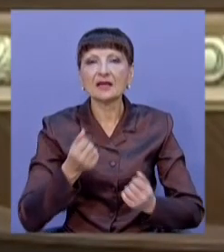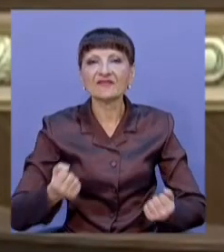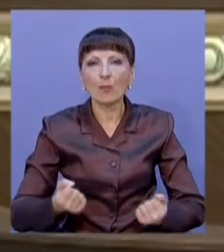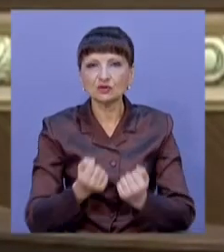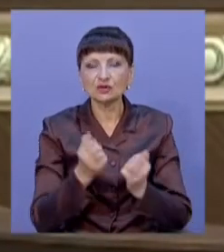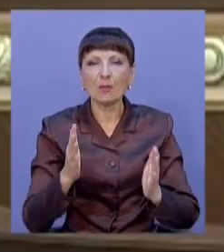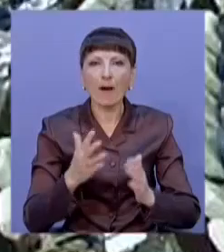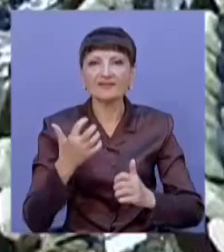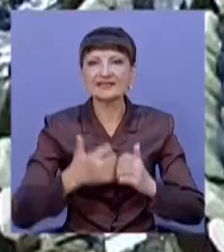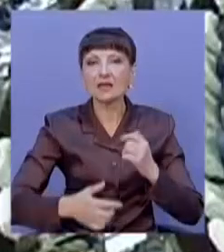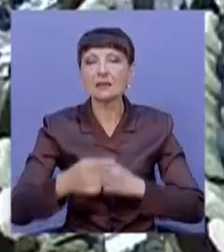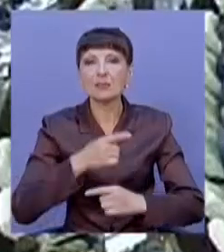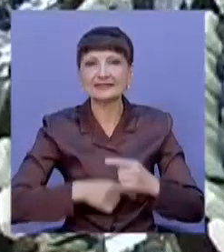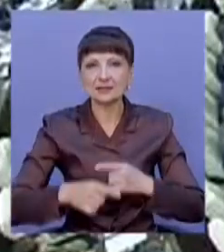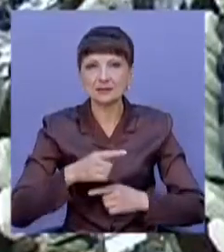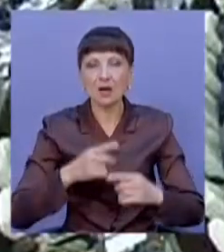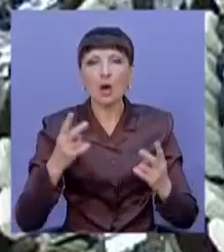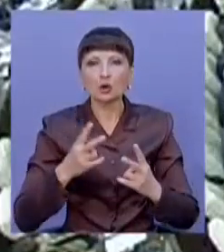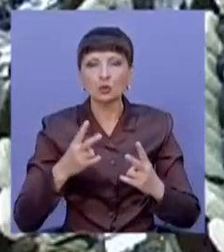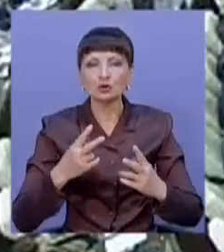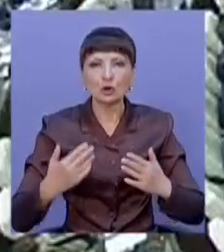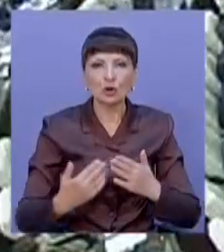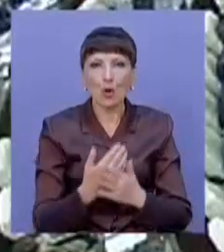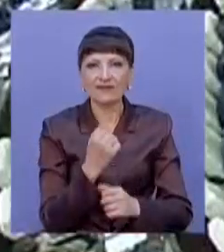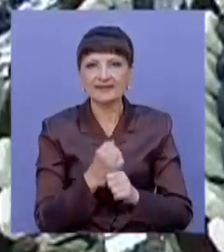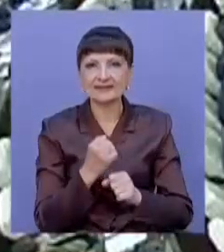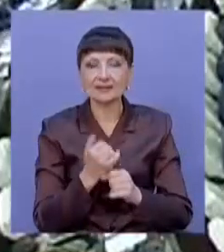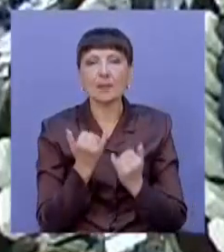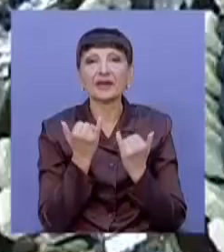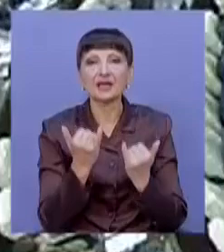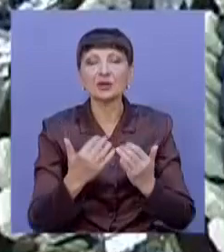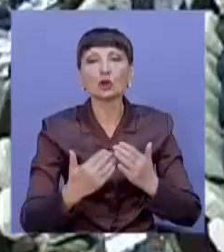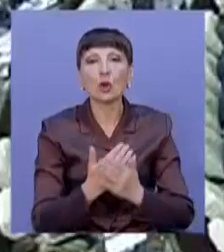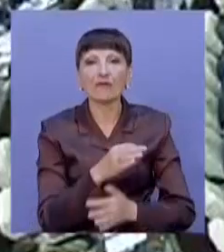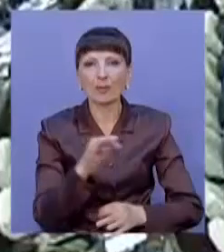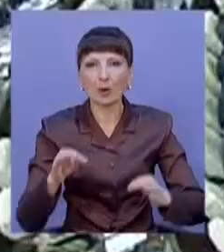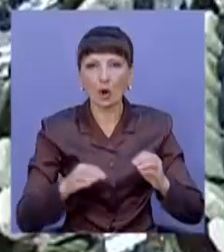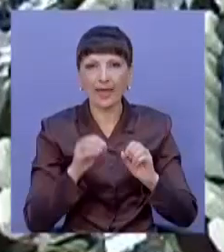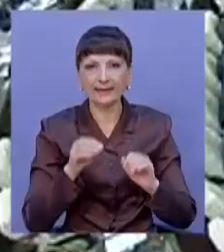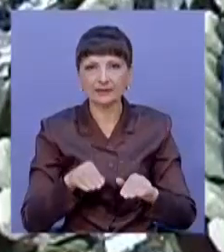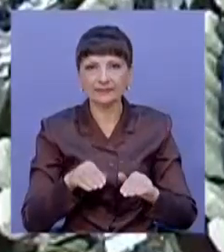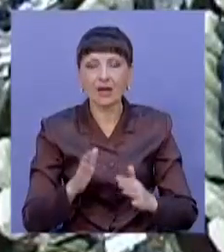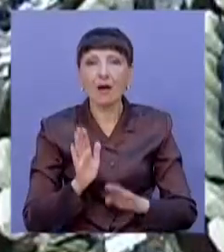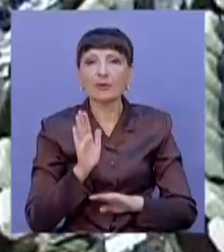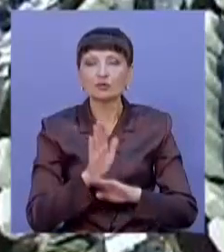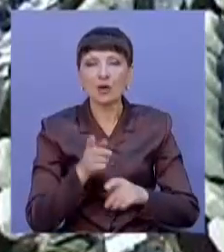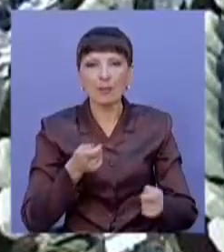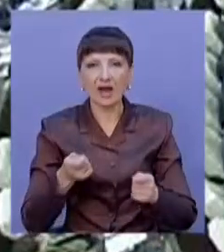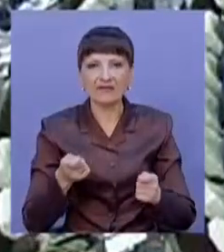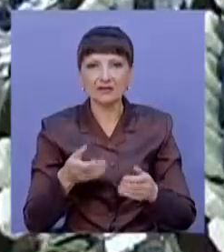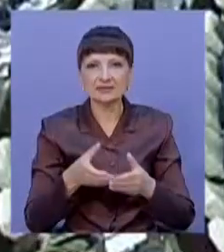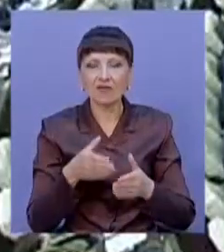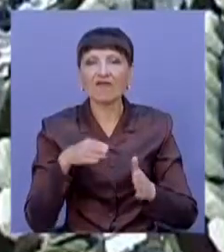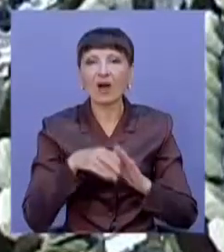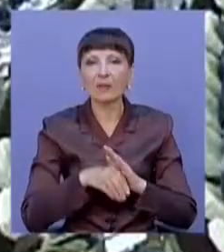поддержки малого-среднего бизнеса нужно перезагрузить, отдавая приоритет новым проектам. Поручаю правительству в рамках